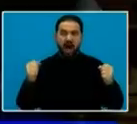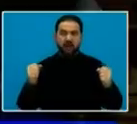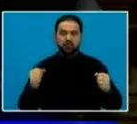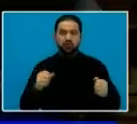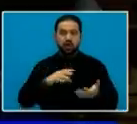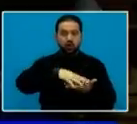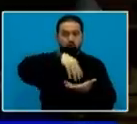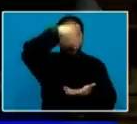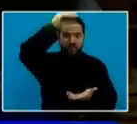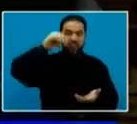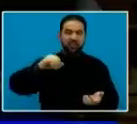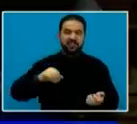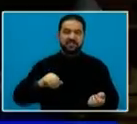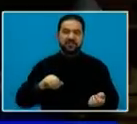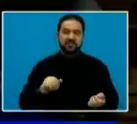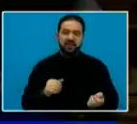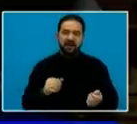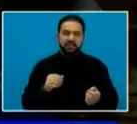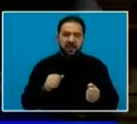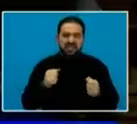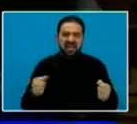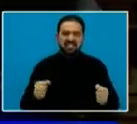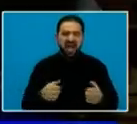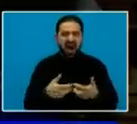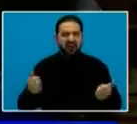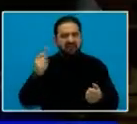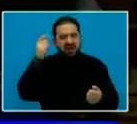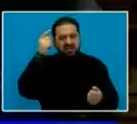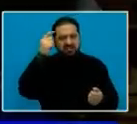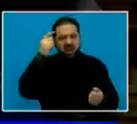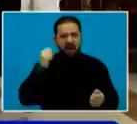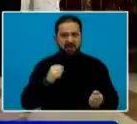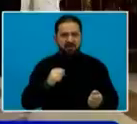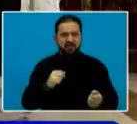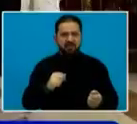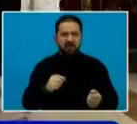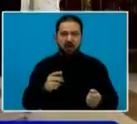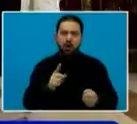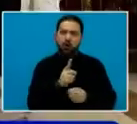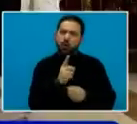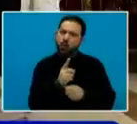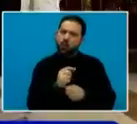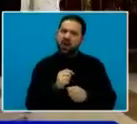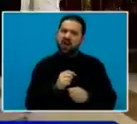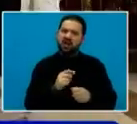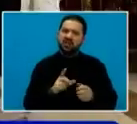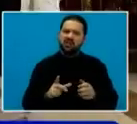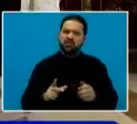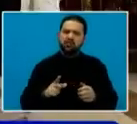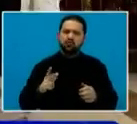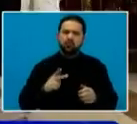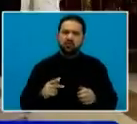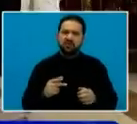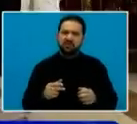de îndrăzneala fără discernământ. Și atunci lucrurile sunt destul de profunde, cum orice